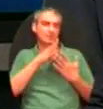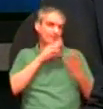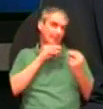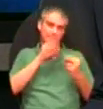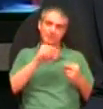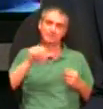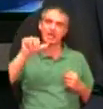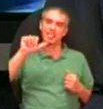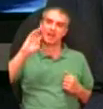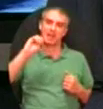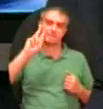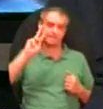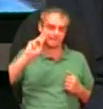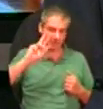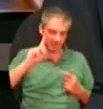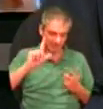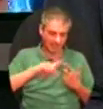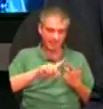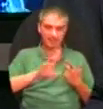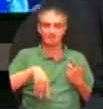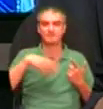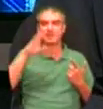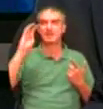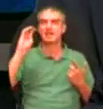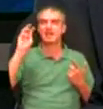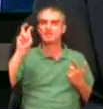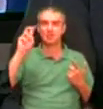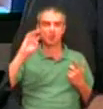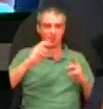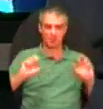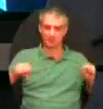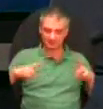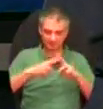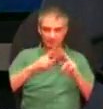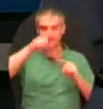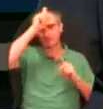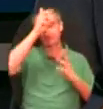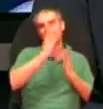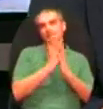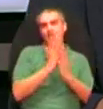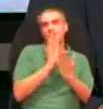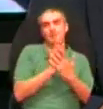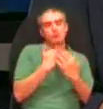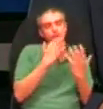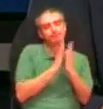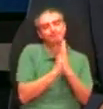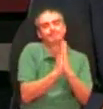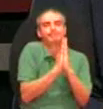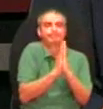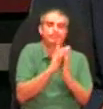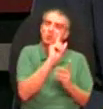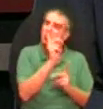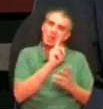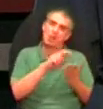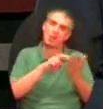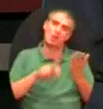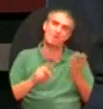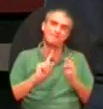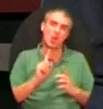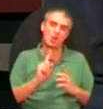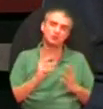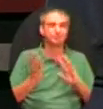עם אנגלה מרקל, והוא דיבר עם מנואל מקרון, באו לחלות את פניו ולבקש שאולי לא יפרוש